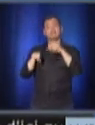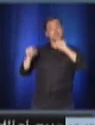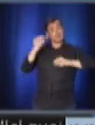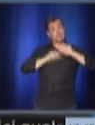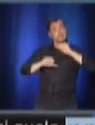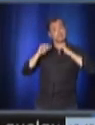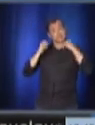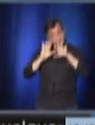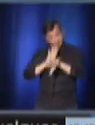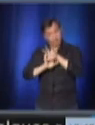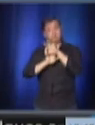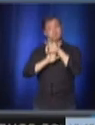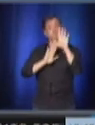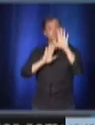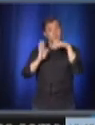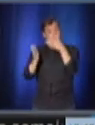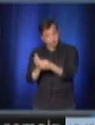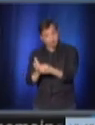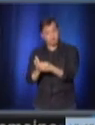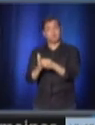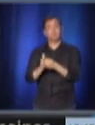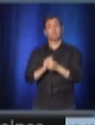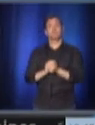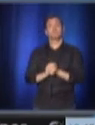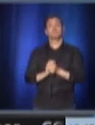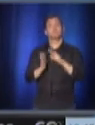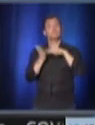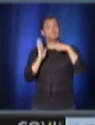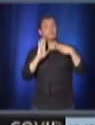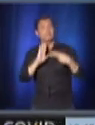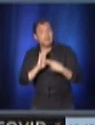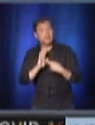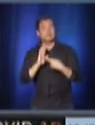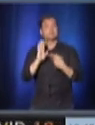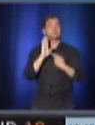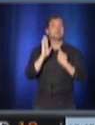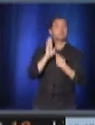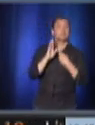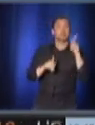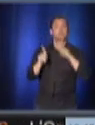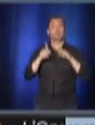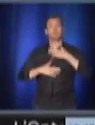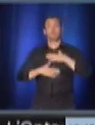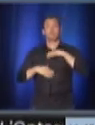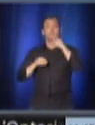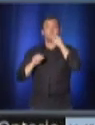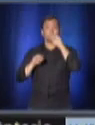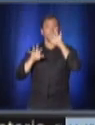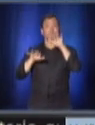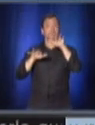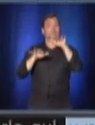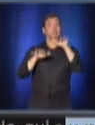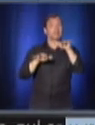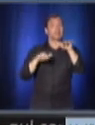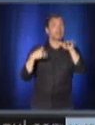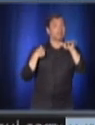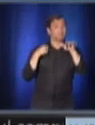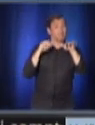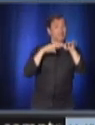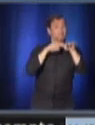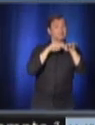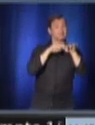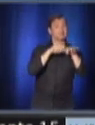Voilà ce que l'épidémiologie nous enseigne. Cela ne veut pas dire que dans certains cas, il n'y a pas